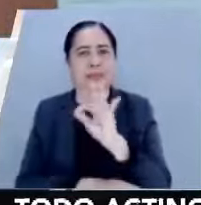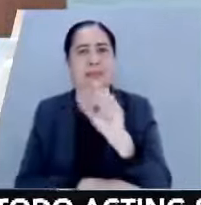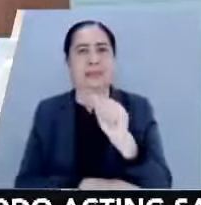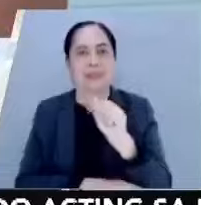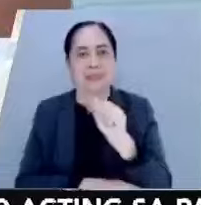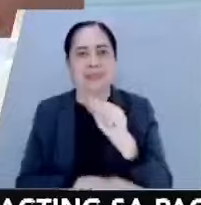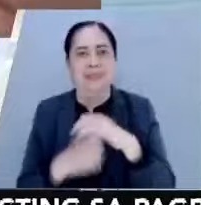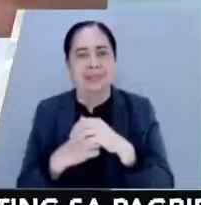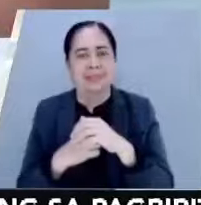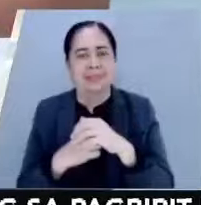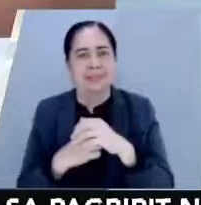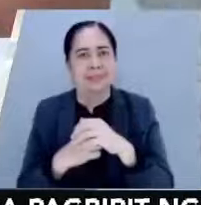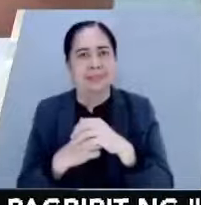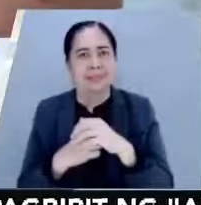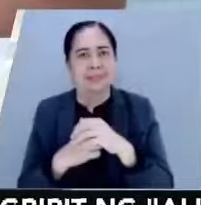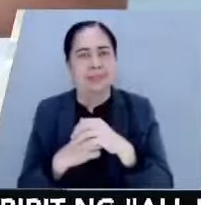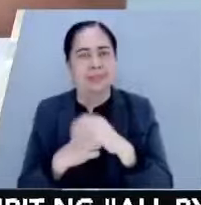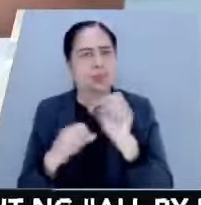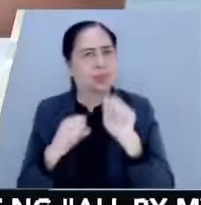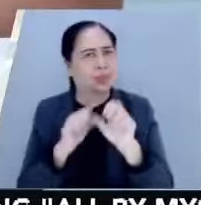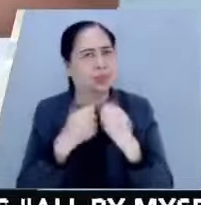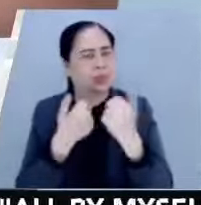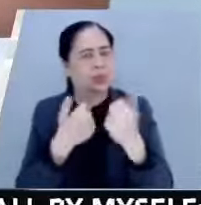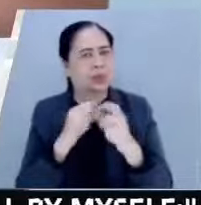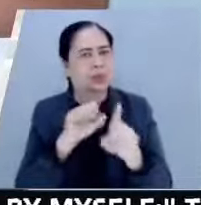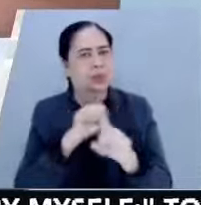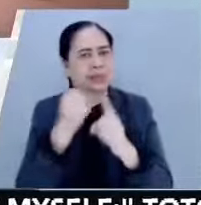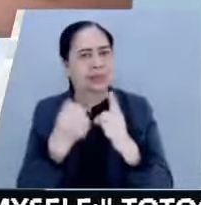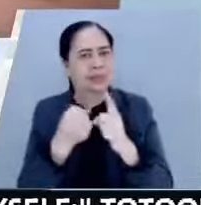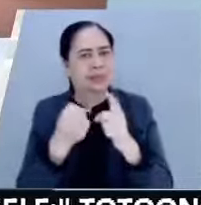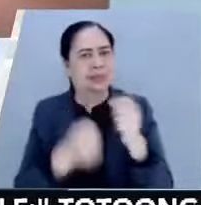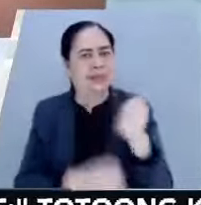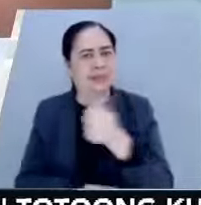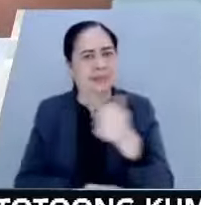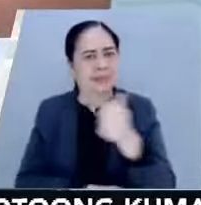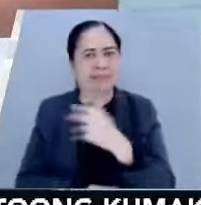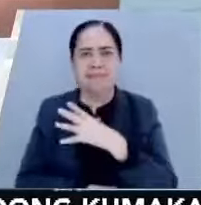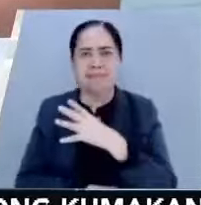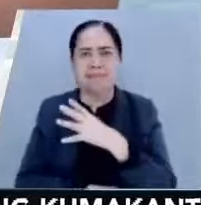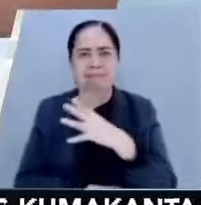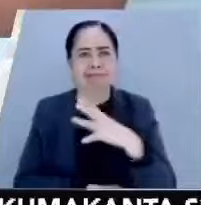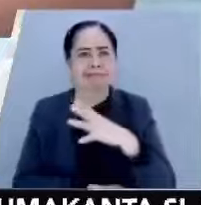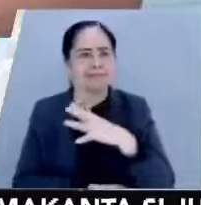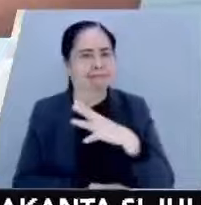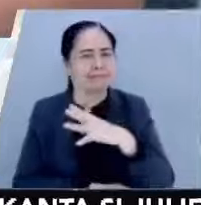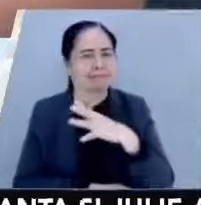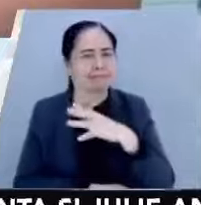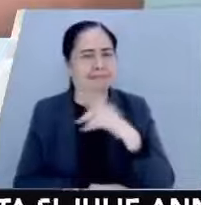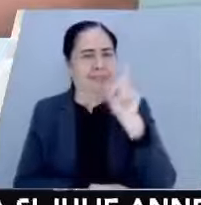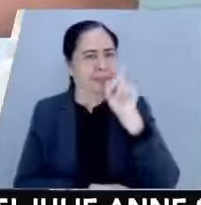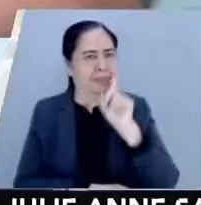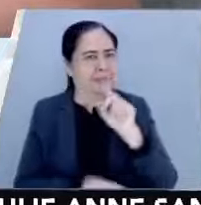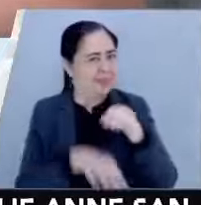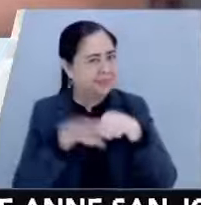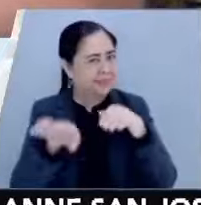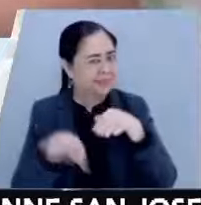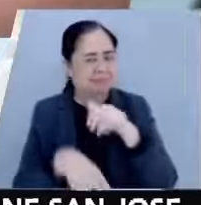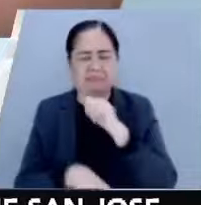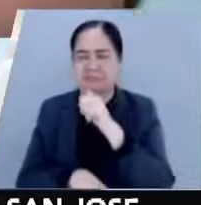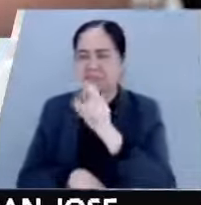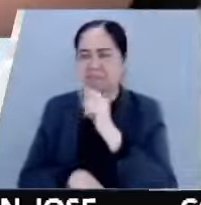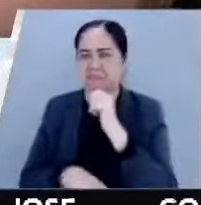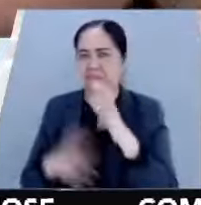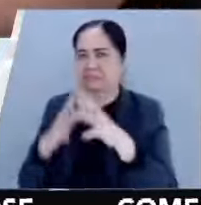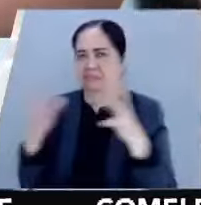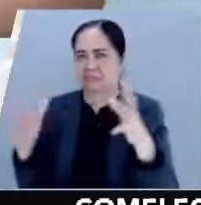pero So kumusta naman po yung naging biyahe ninyo Okay naman po smooth naman traffic hindi Nam masyado Ah hindi masyado alr